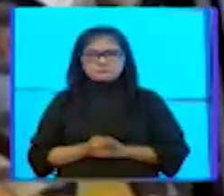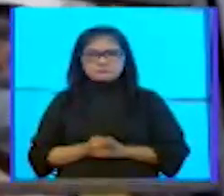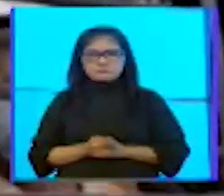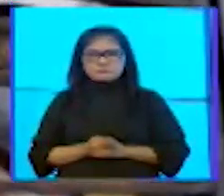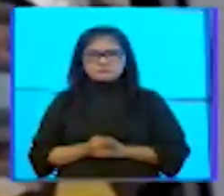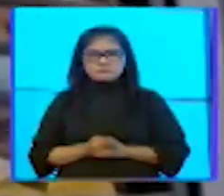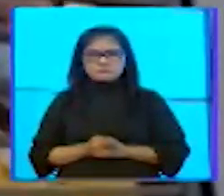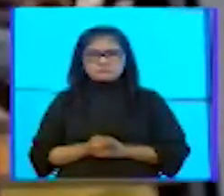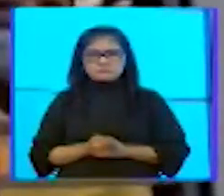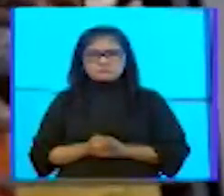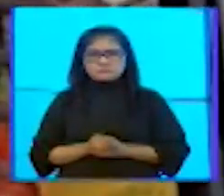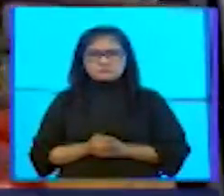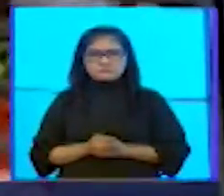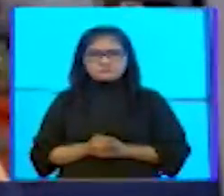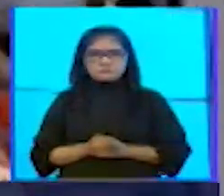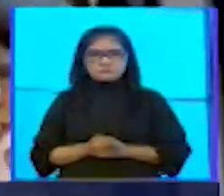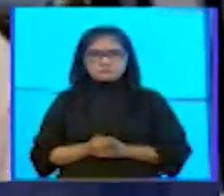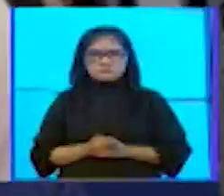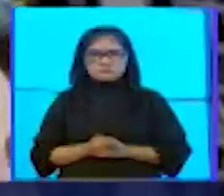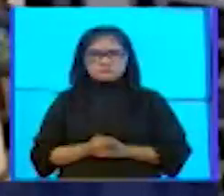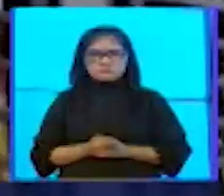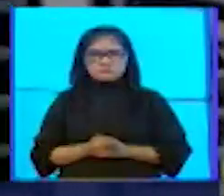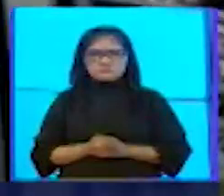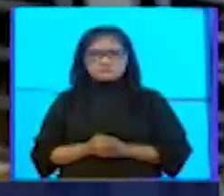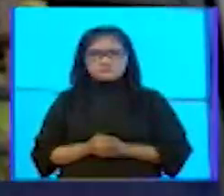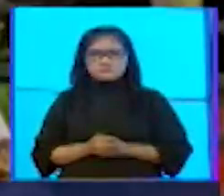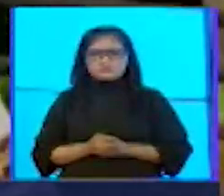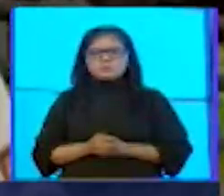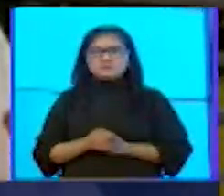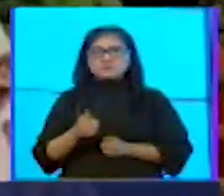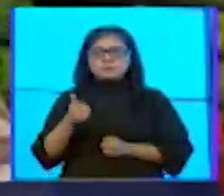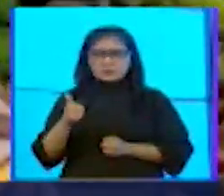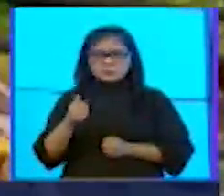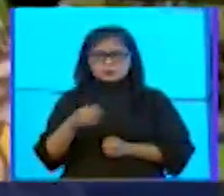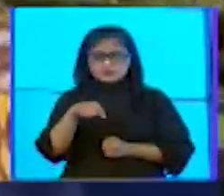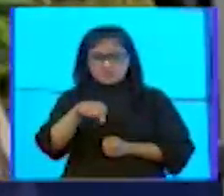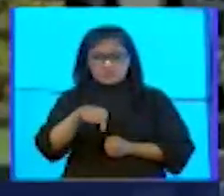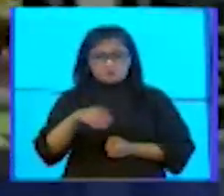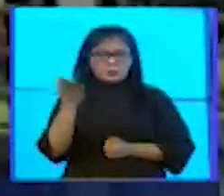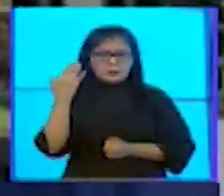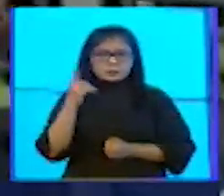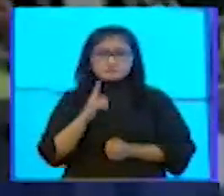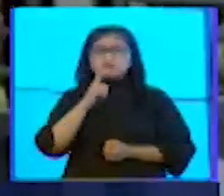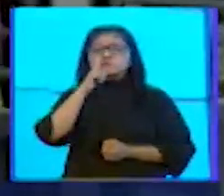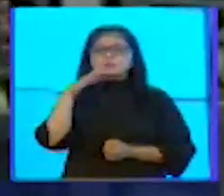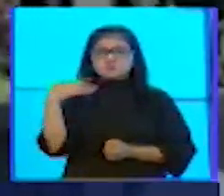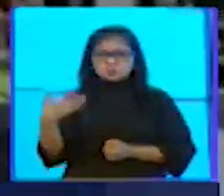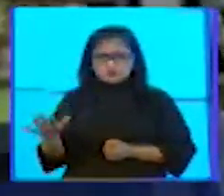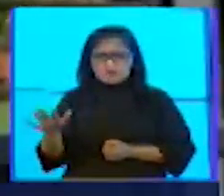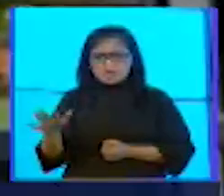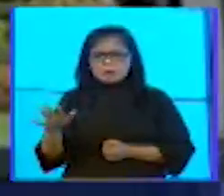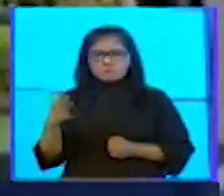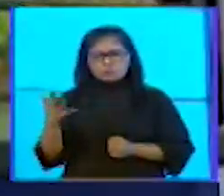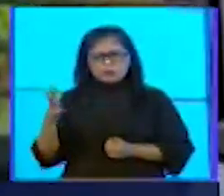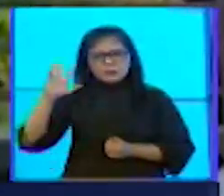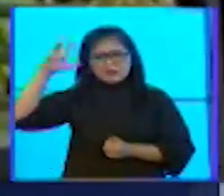Enggak, tak pakai, sudah dilepas. Sudah dilepas, oke. Saturasinya bagus. Tadi, tadi pagi ada PCR, dok. Benar nggak, dok? Mungkin dari Dinkes yang melakukan